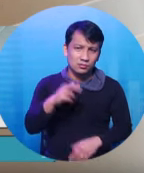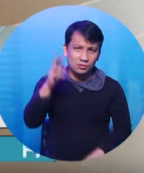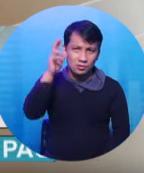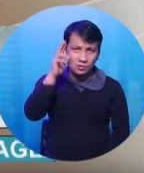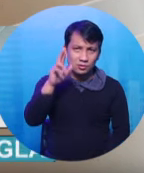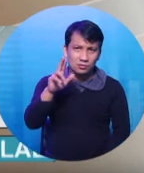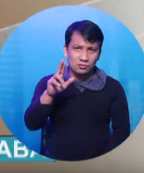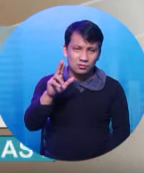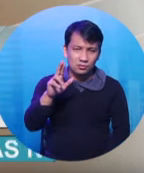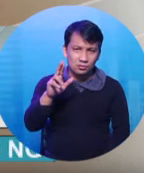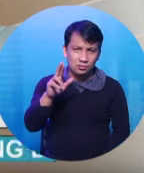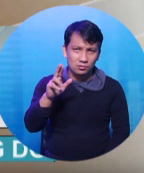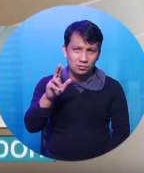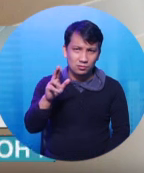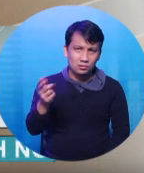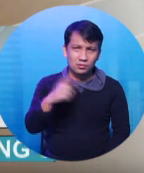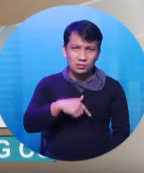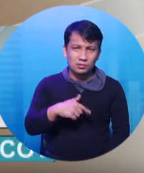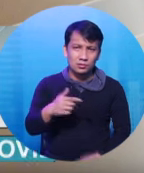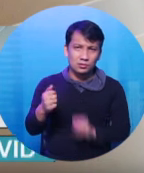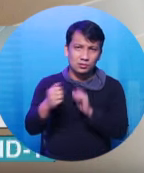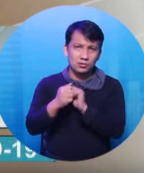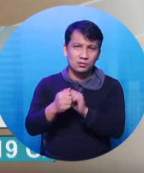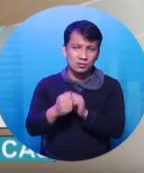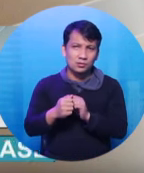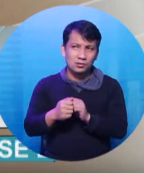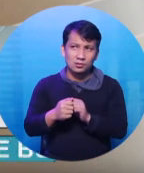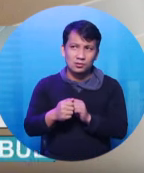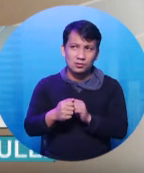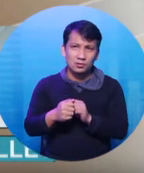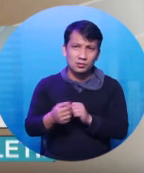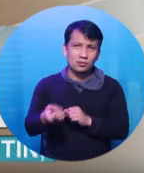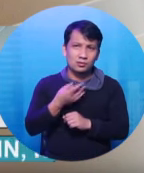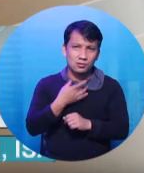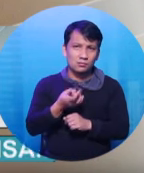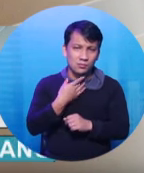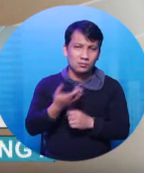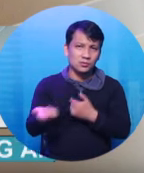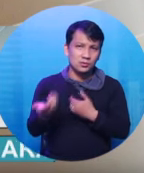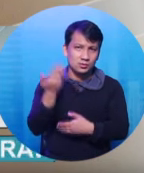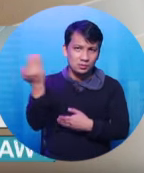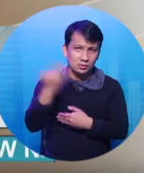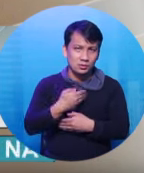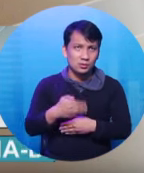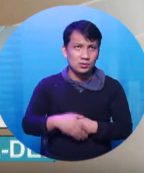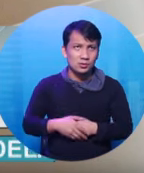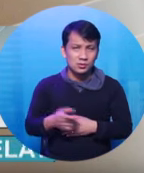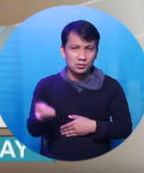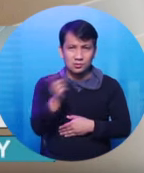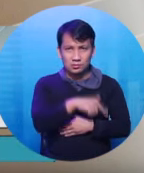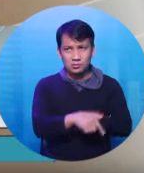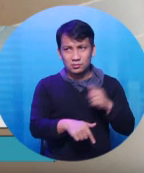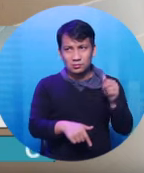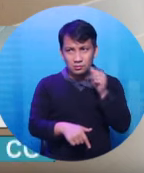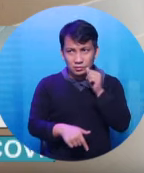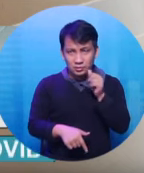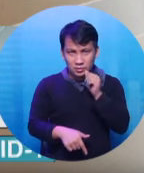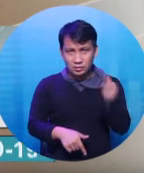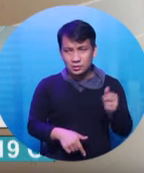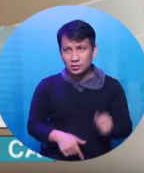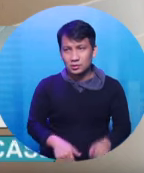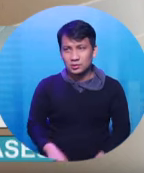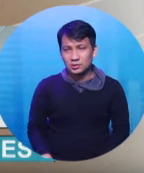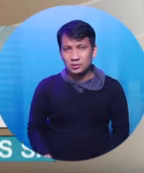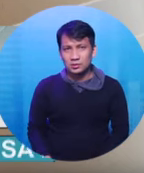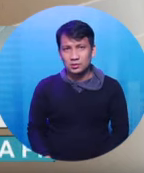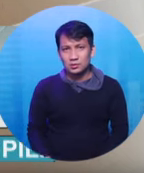po? Yung isa rin yung nakasama. Ayun din ang babastos sa, ng, ano sa akin. Ah, karelasyon din ni, sino? Ano, ni